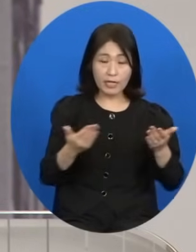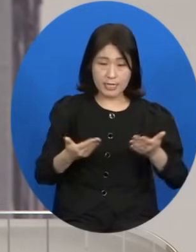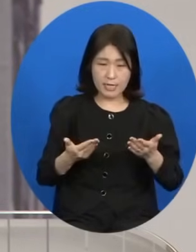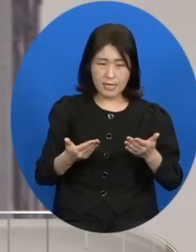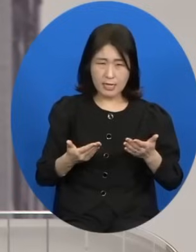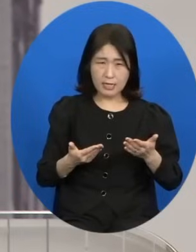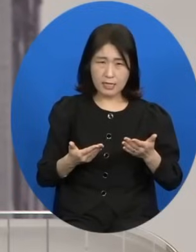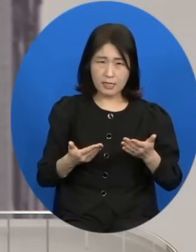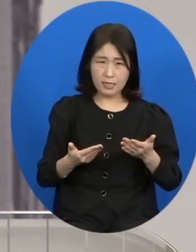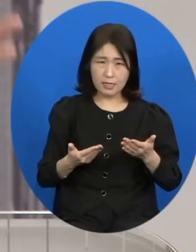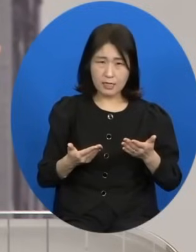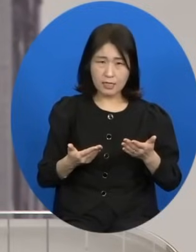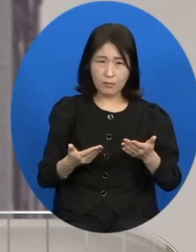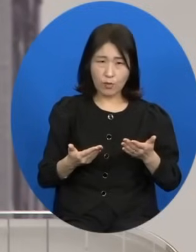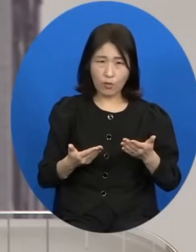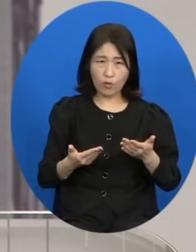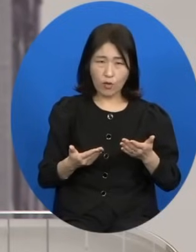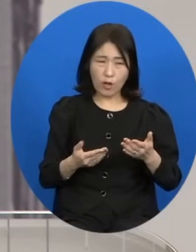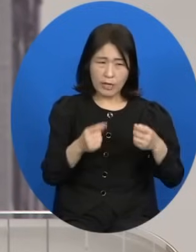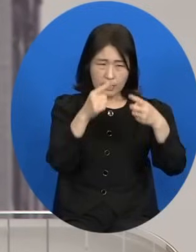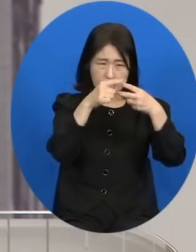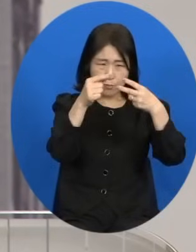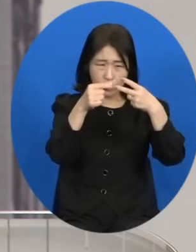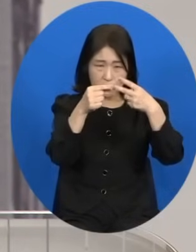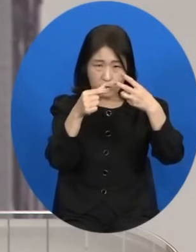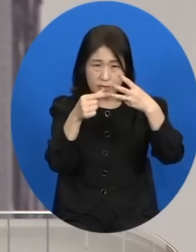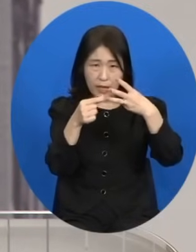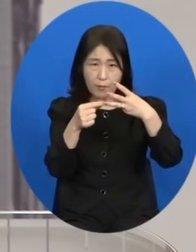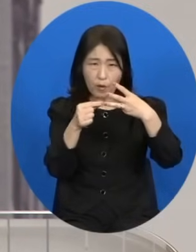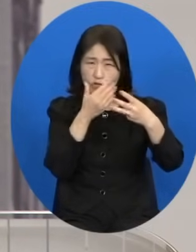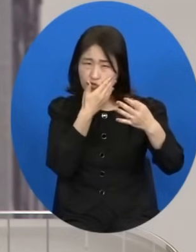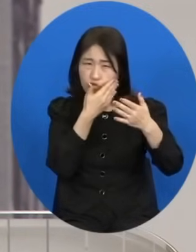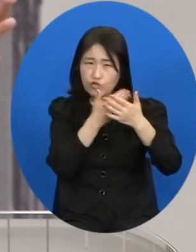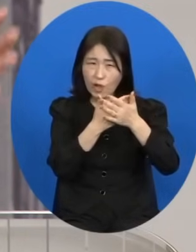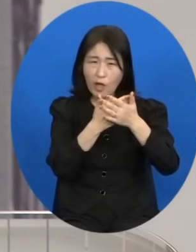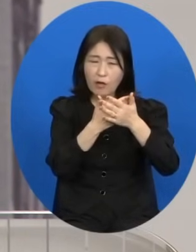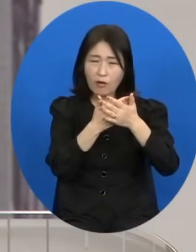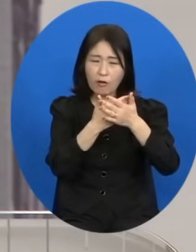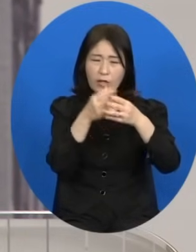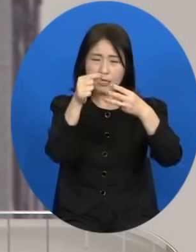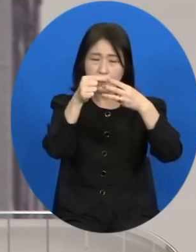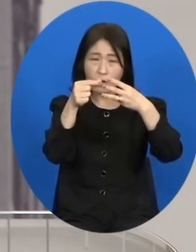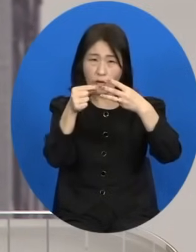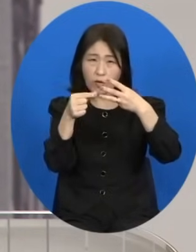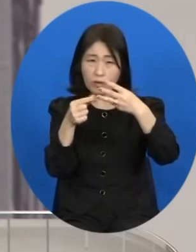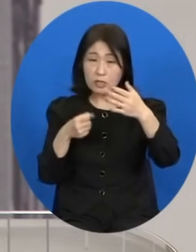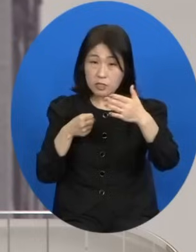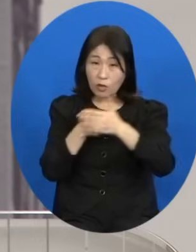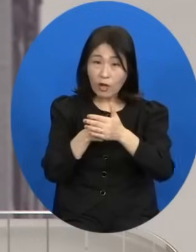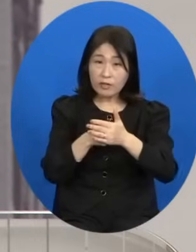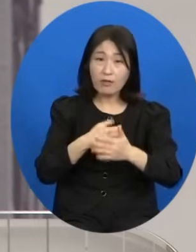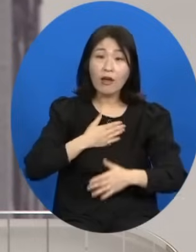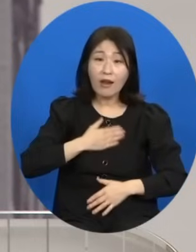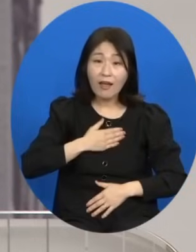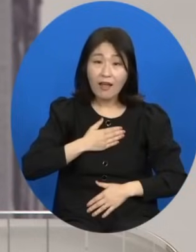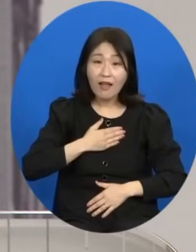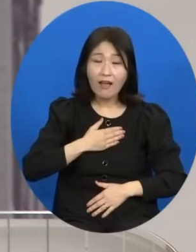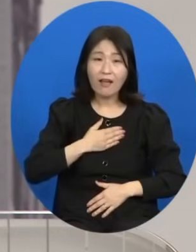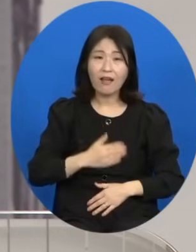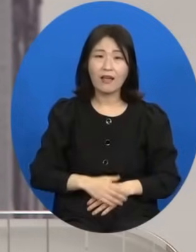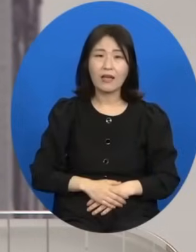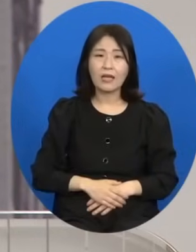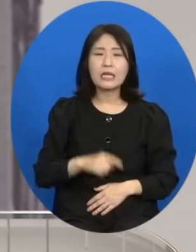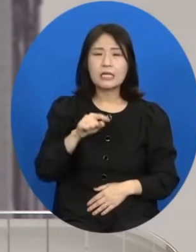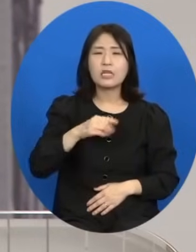중요한 일 중요하지 않은 일 여러분 구별을 하십니까 우선 순위가 있단 말입니다 이거를 아는 것이